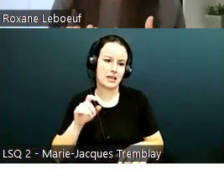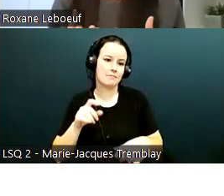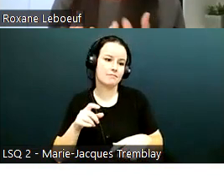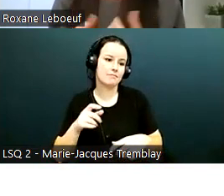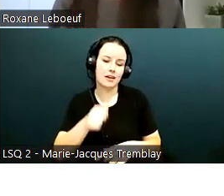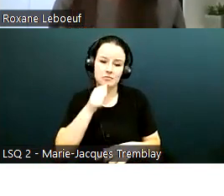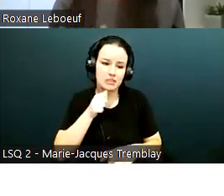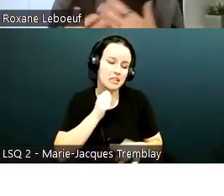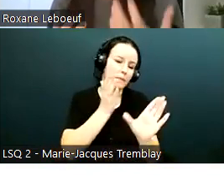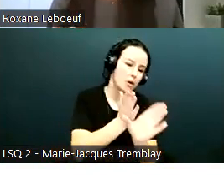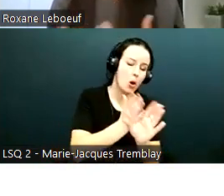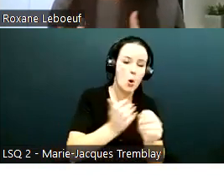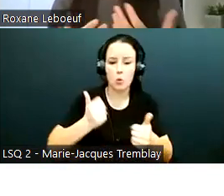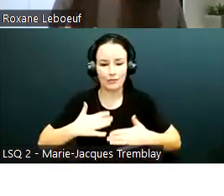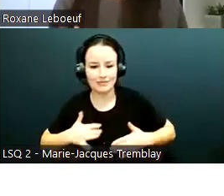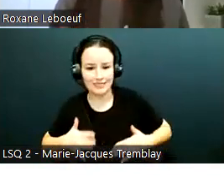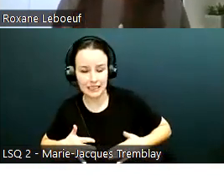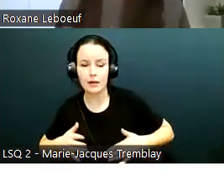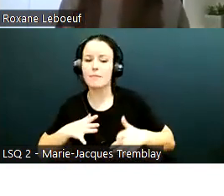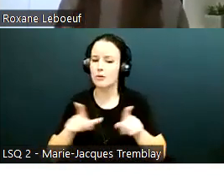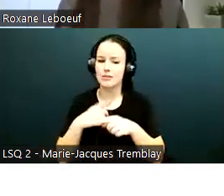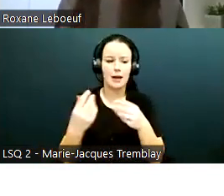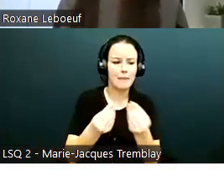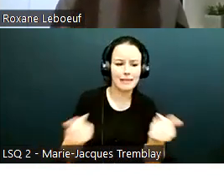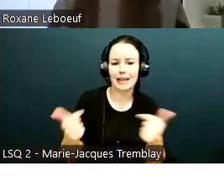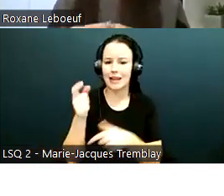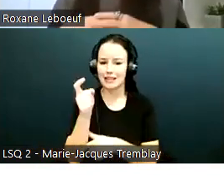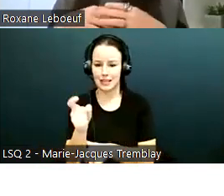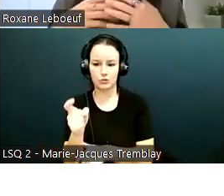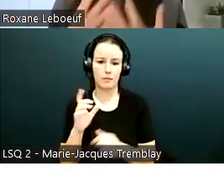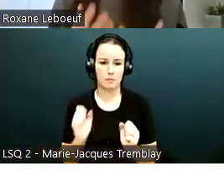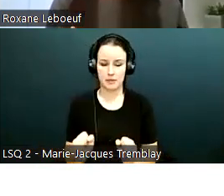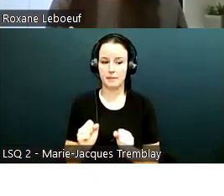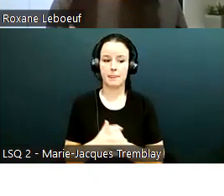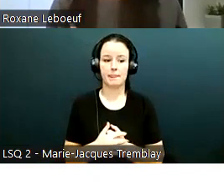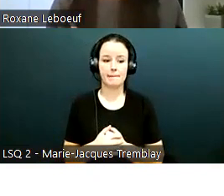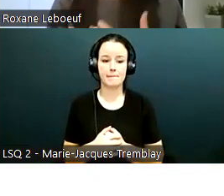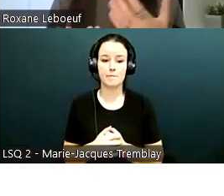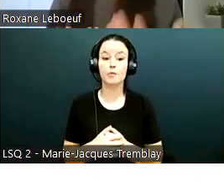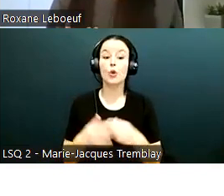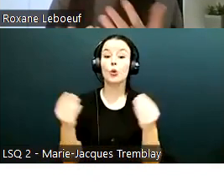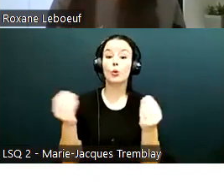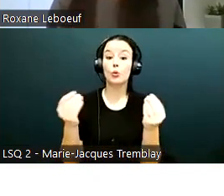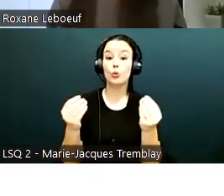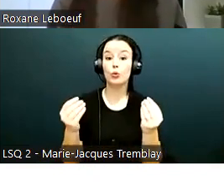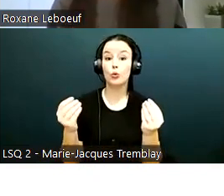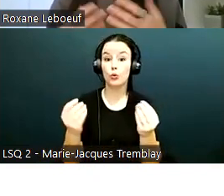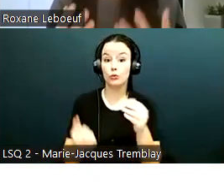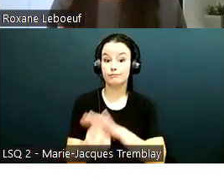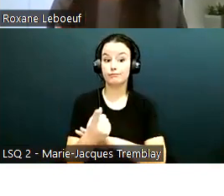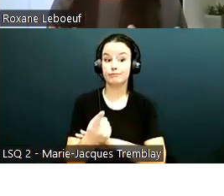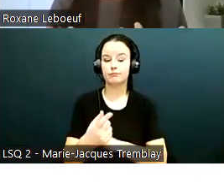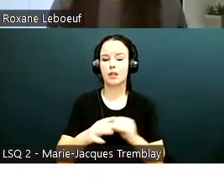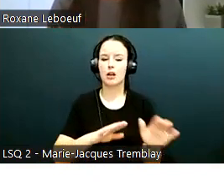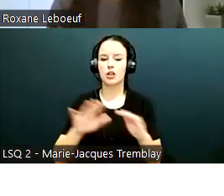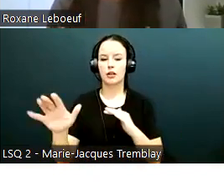un peu physique, mais que ça peut être aussi matériel ou sexuel. Et où est-ce que ça se produit? Bien, évidemment, généralement